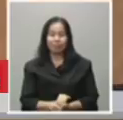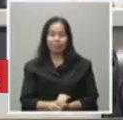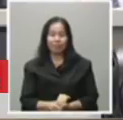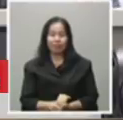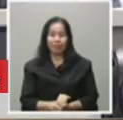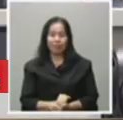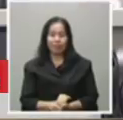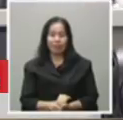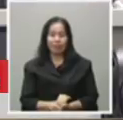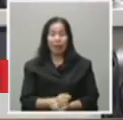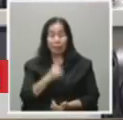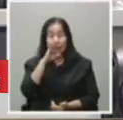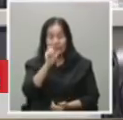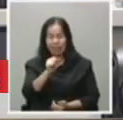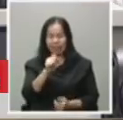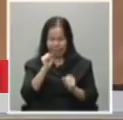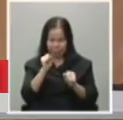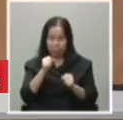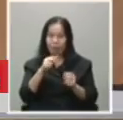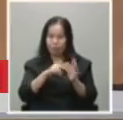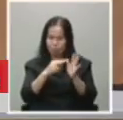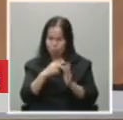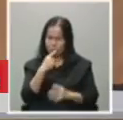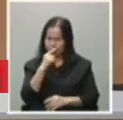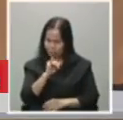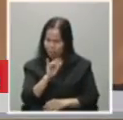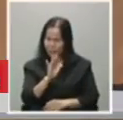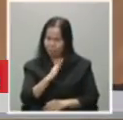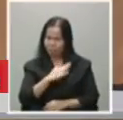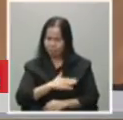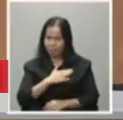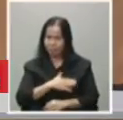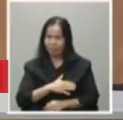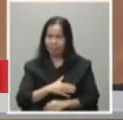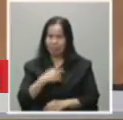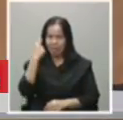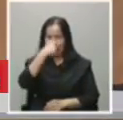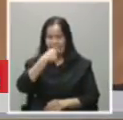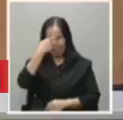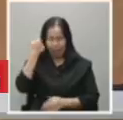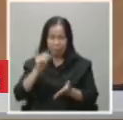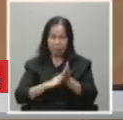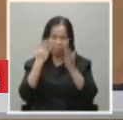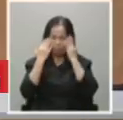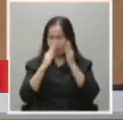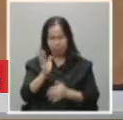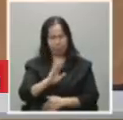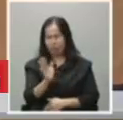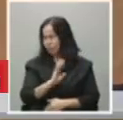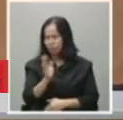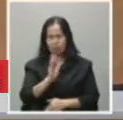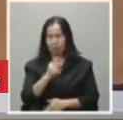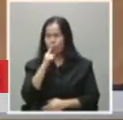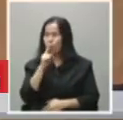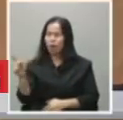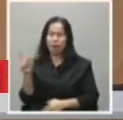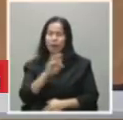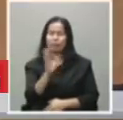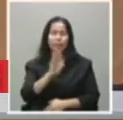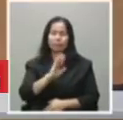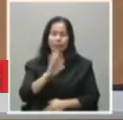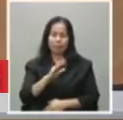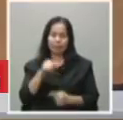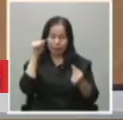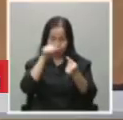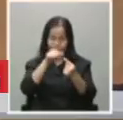ประเด็นเมื่อกี้นี่มันจะเข้าข่ายเสียดสีนะครับท่านหน้าดำต้องปาแป้งอะไรนี่จะไปพูดถึงเขาเลยนะครับ ครับ เราพูด